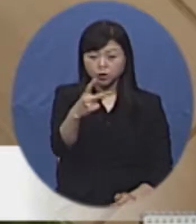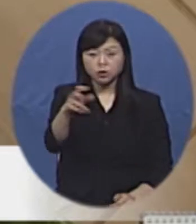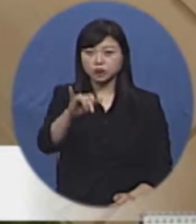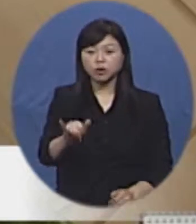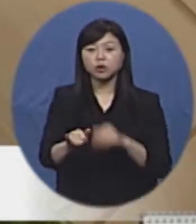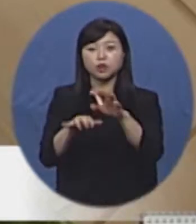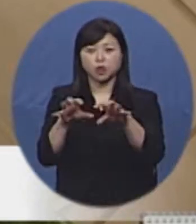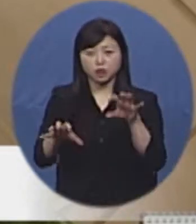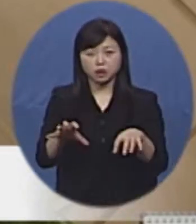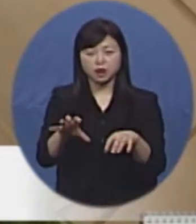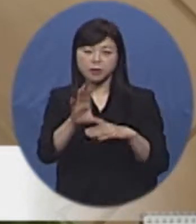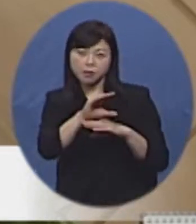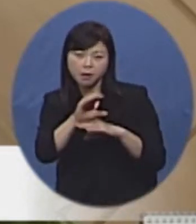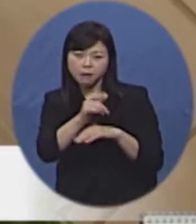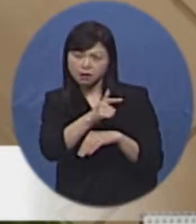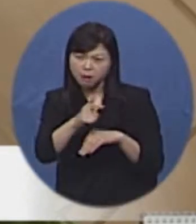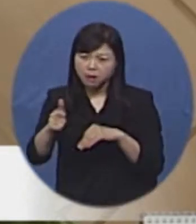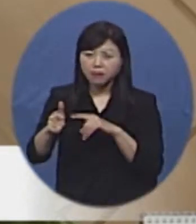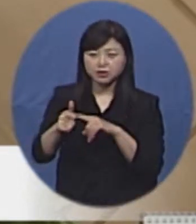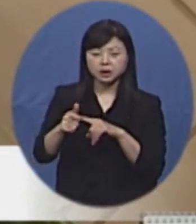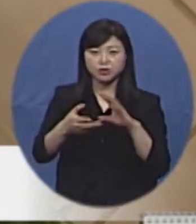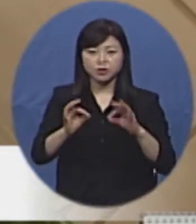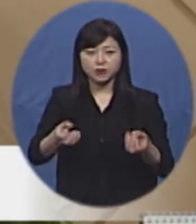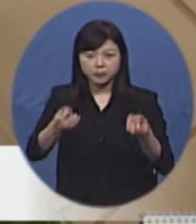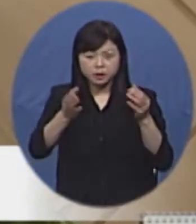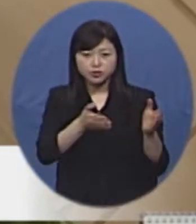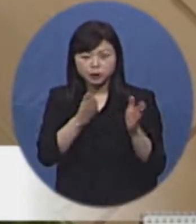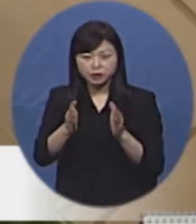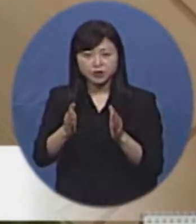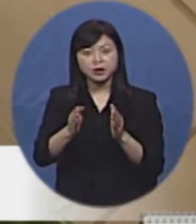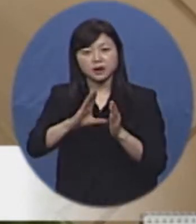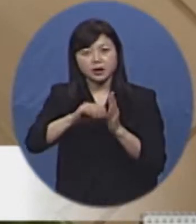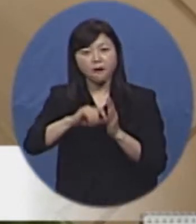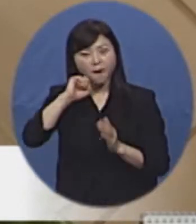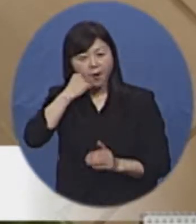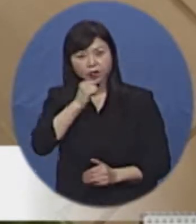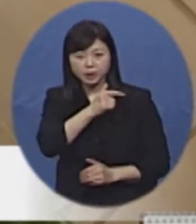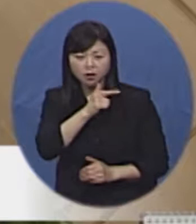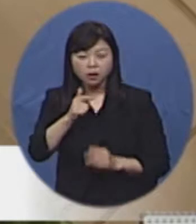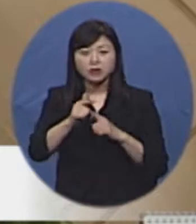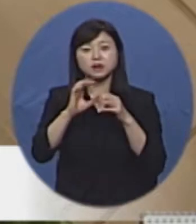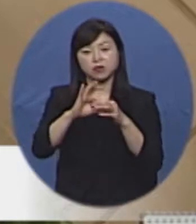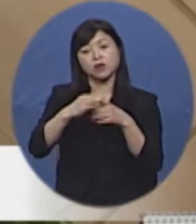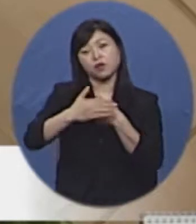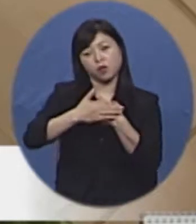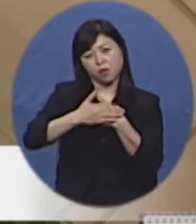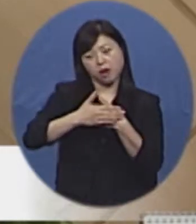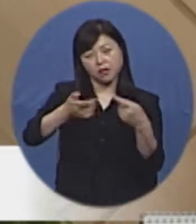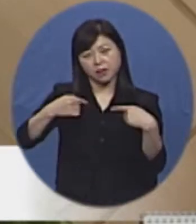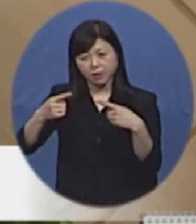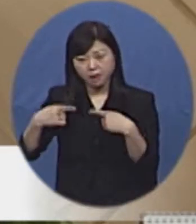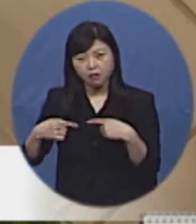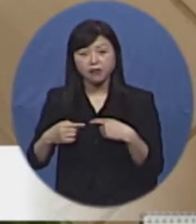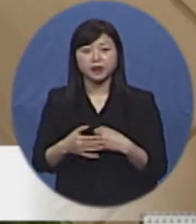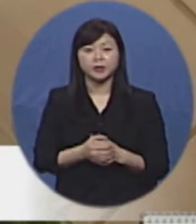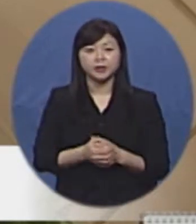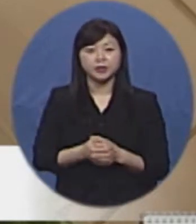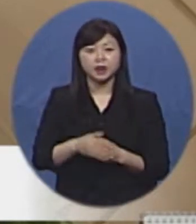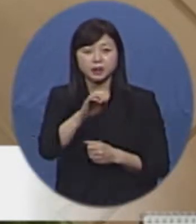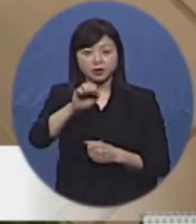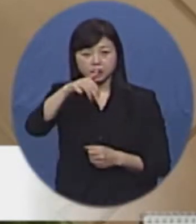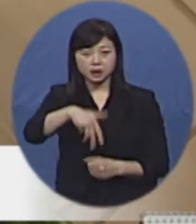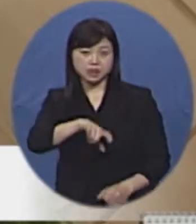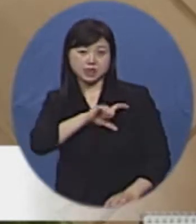언론사에서 올림픽 준비의 과정의 어려움이라든가 또 함께 해주셔서 네. 우리 평창군의